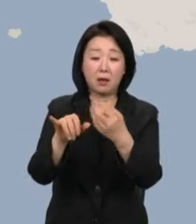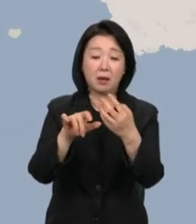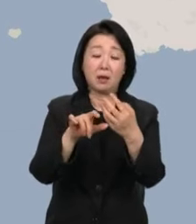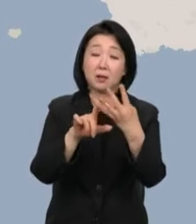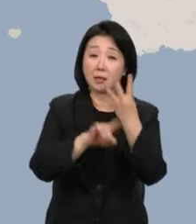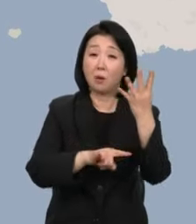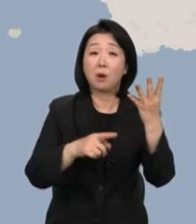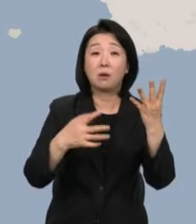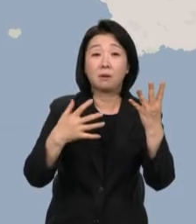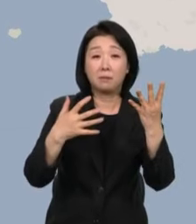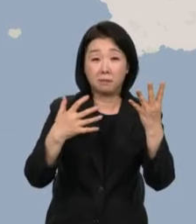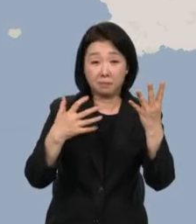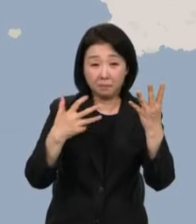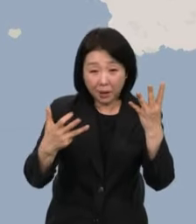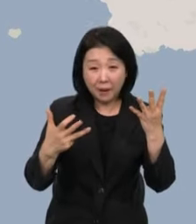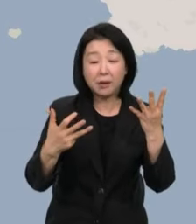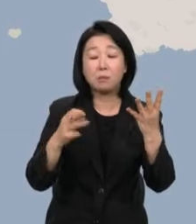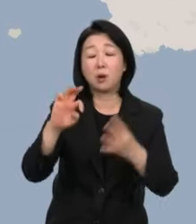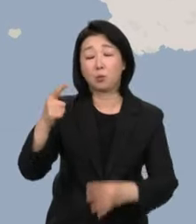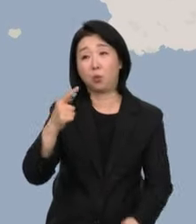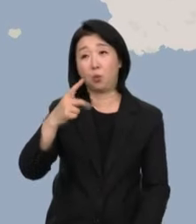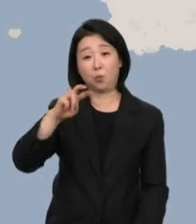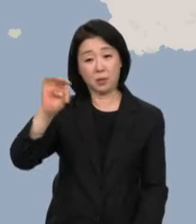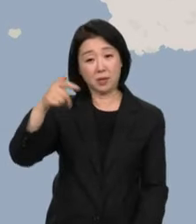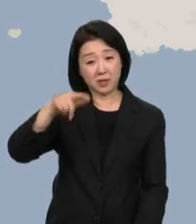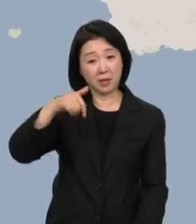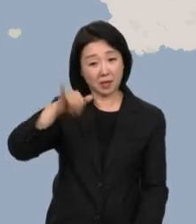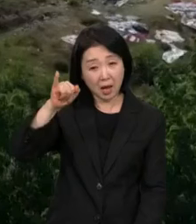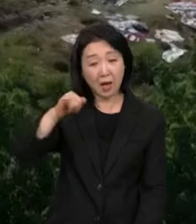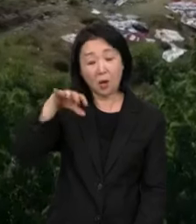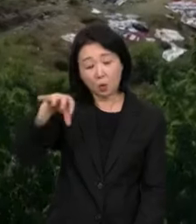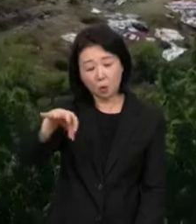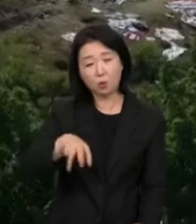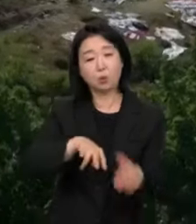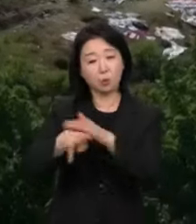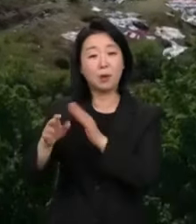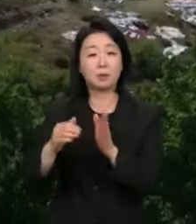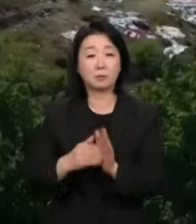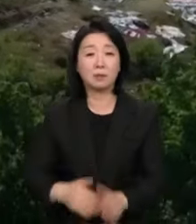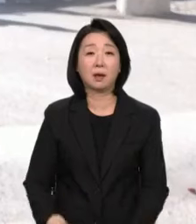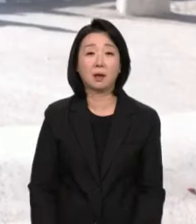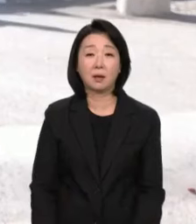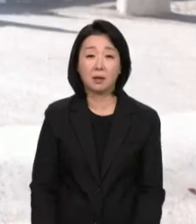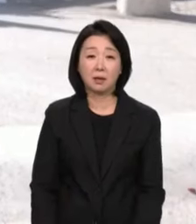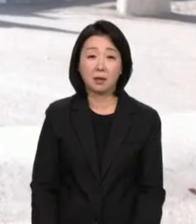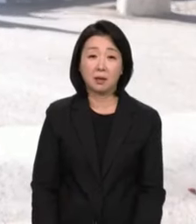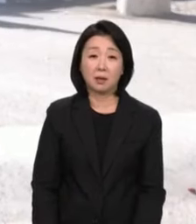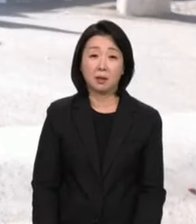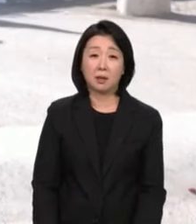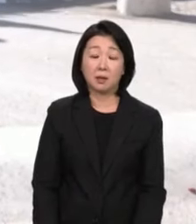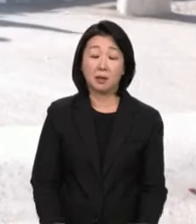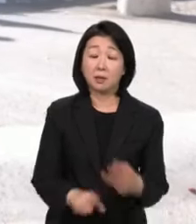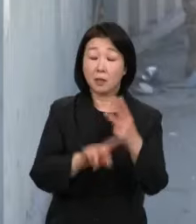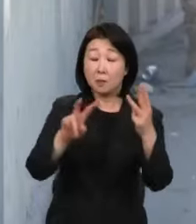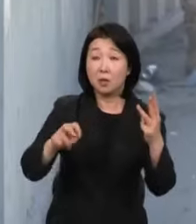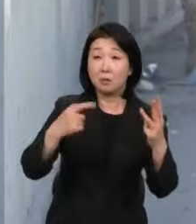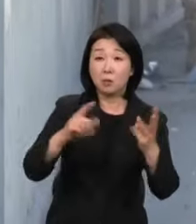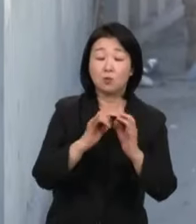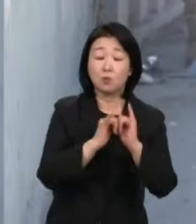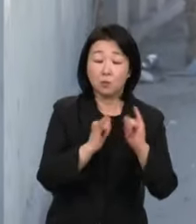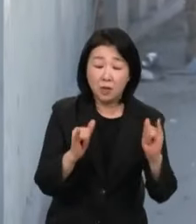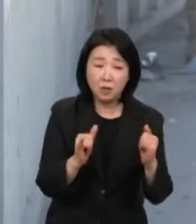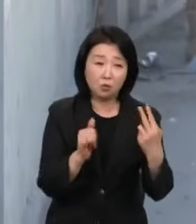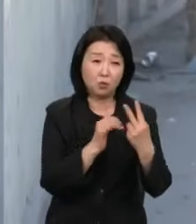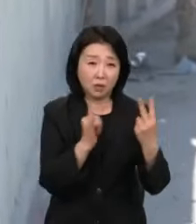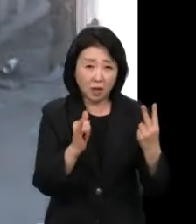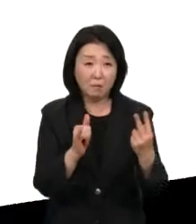IT와 국경을 맞댄 도미니카 공화국으로 피신한 겁니다. 지난달 26일 국민 2명에 이은 2주 만에